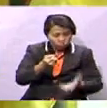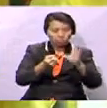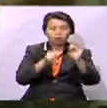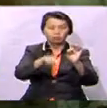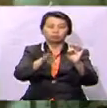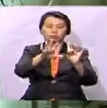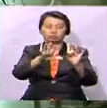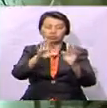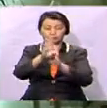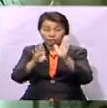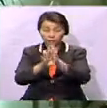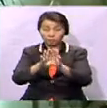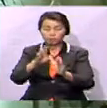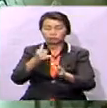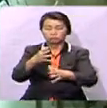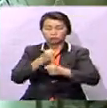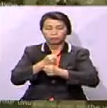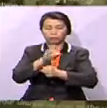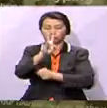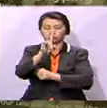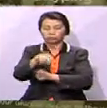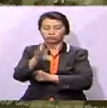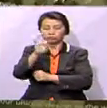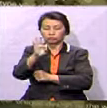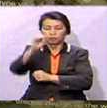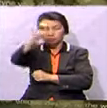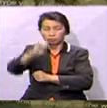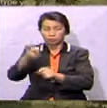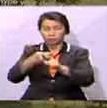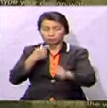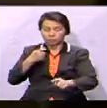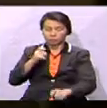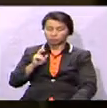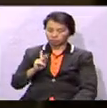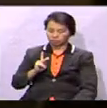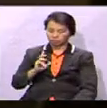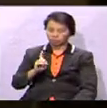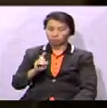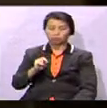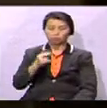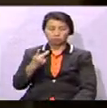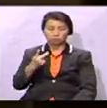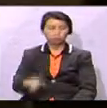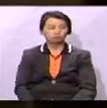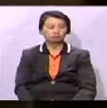RM8.59 bilion yang menyumbang 7.9% daripada keluaran dalam negara kasarnya.